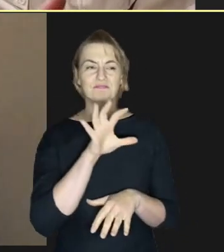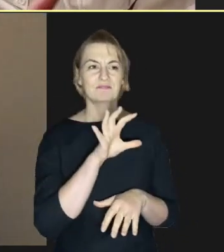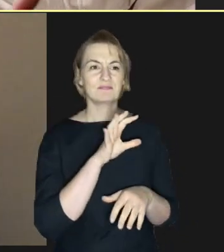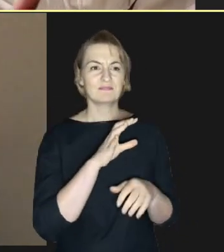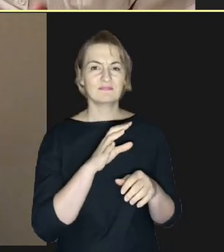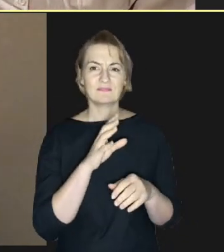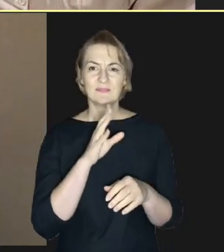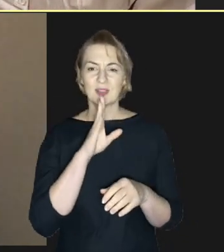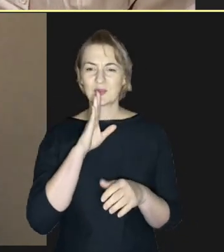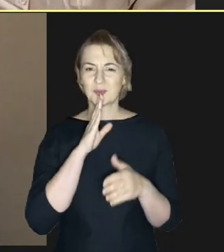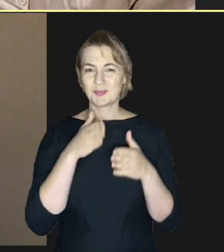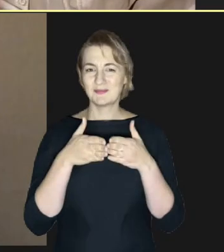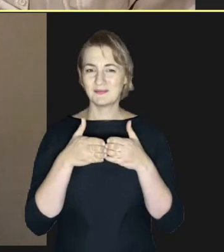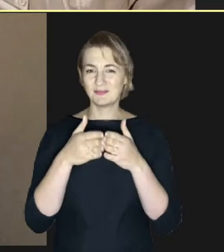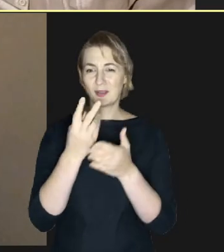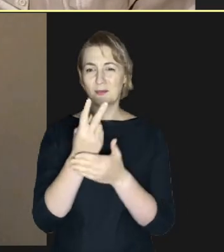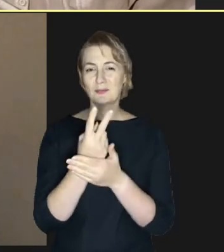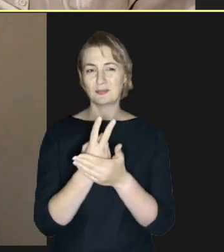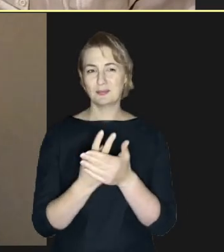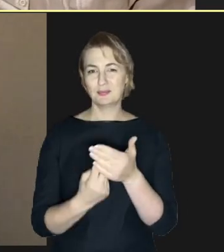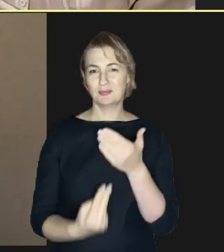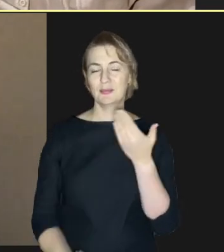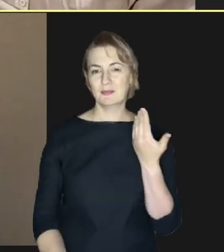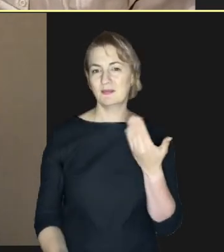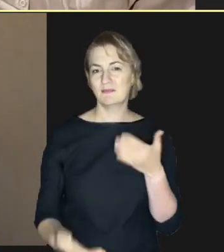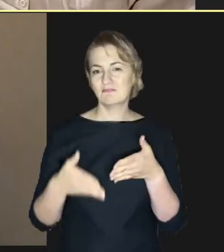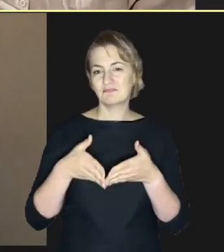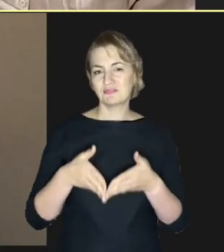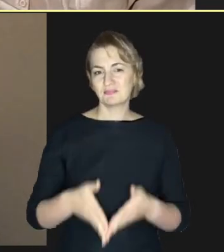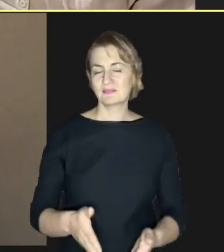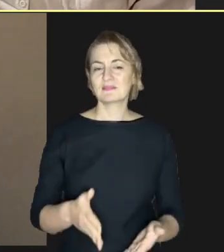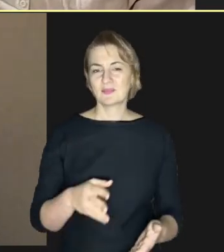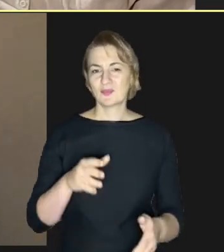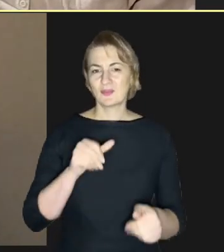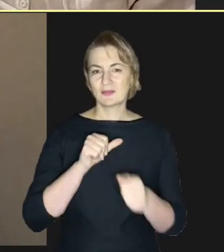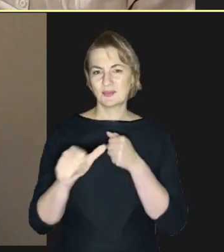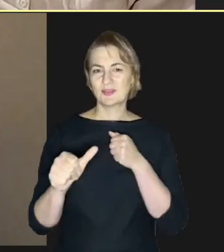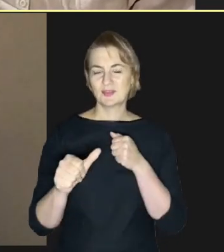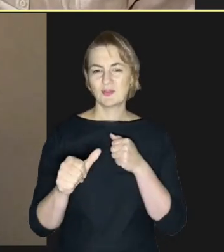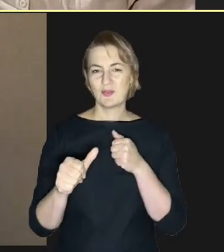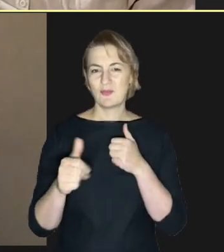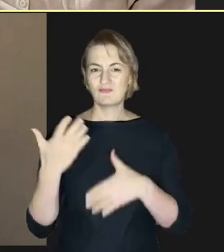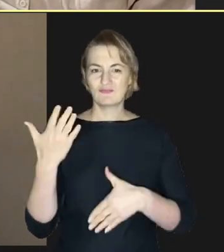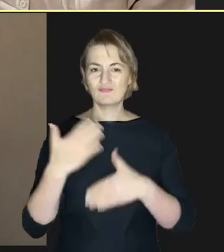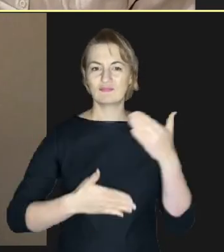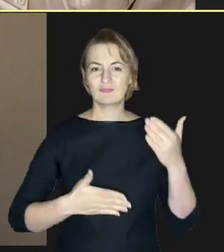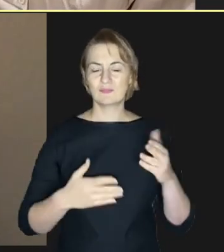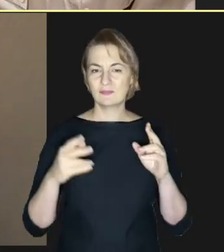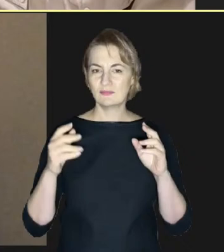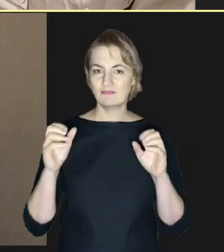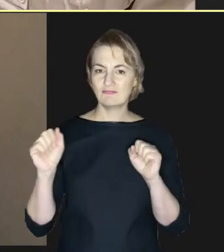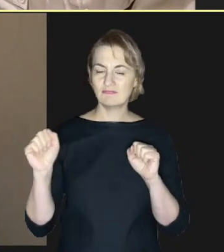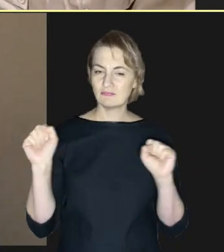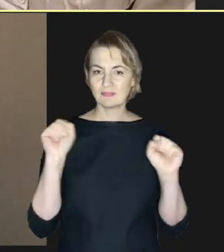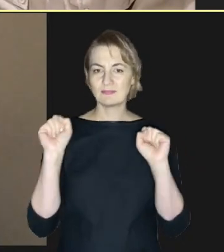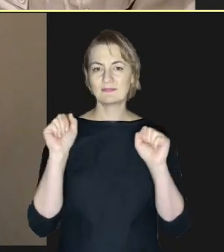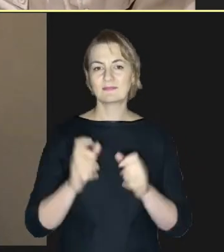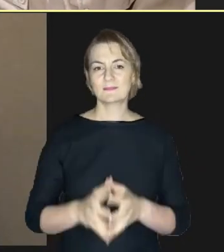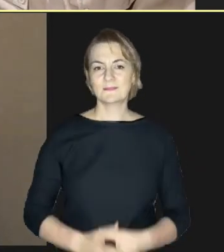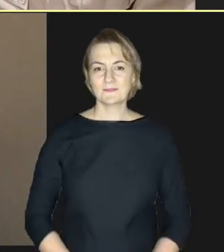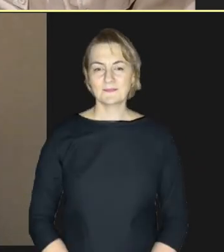Titanic tonie, to zbliża się czas właśnie jakiegoś przesilenia czy resetu, ty to tak nazywasz,